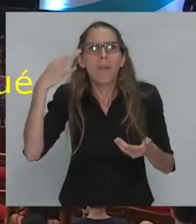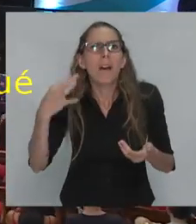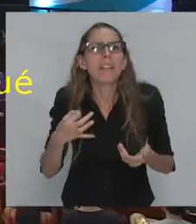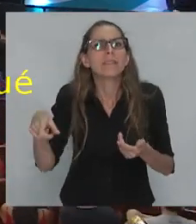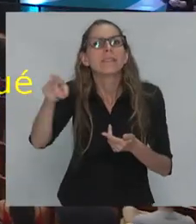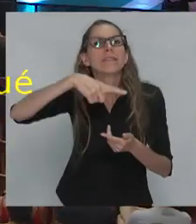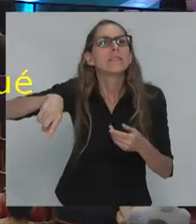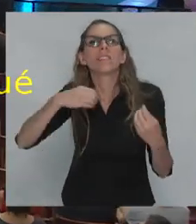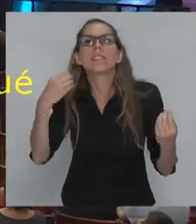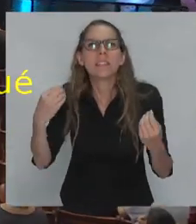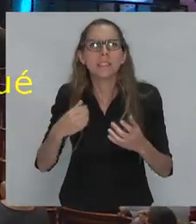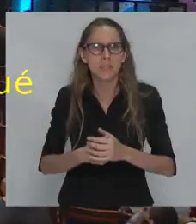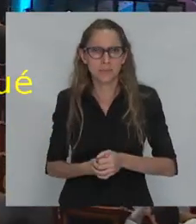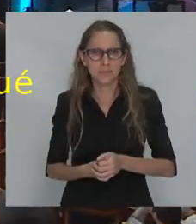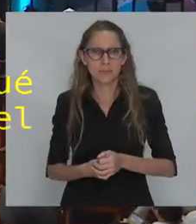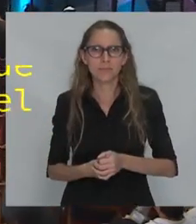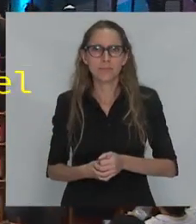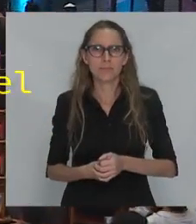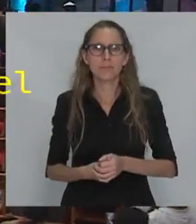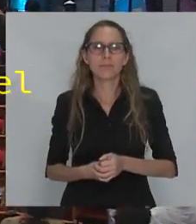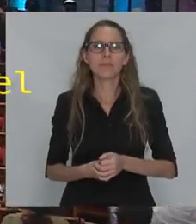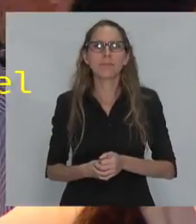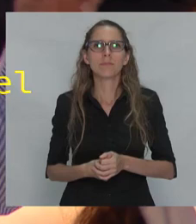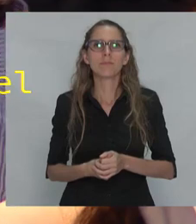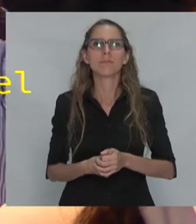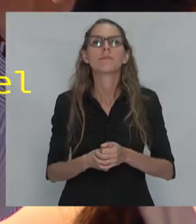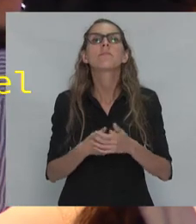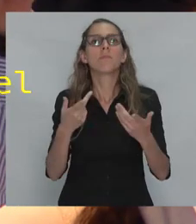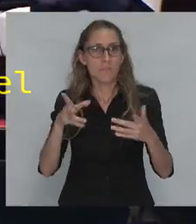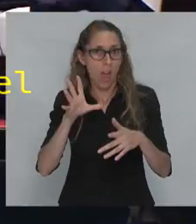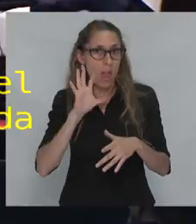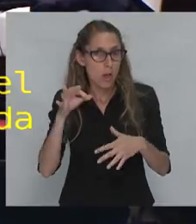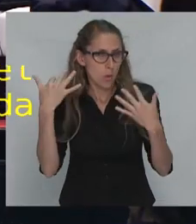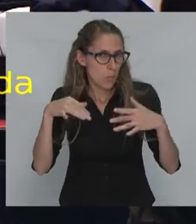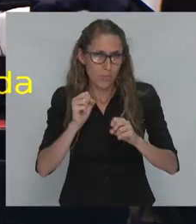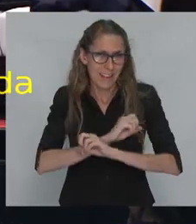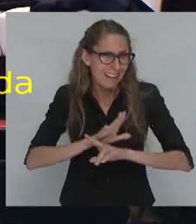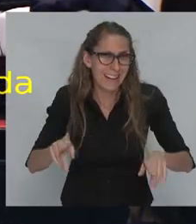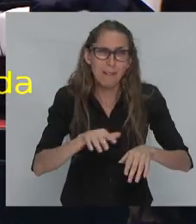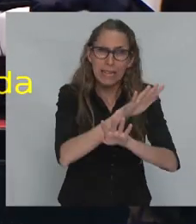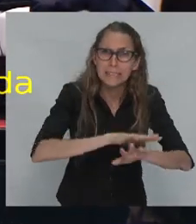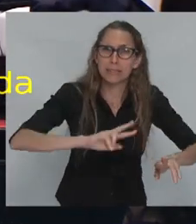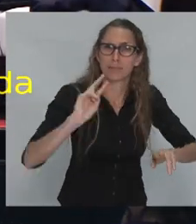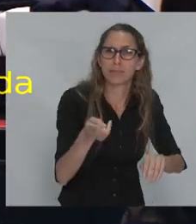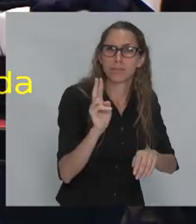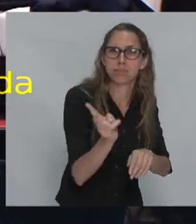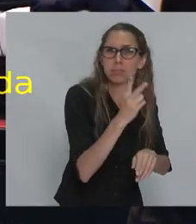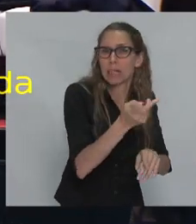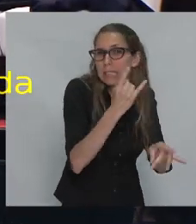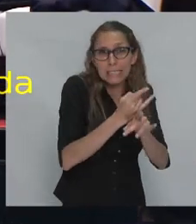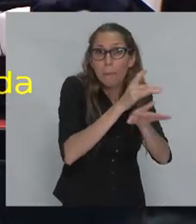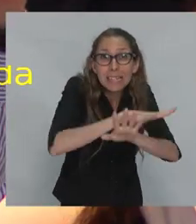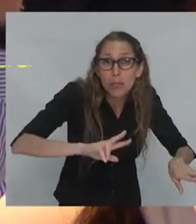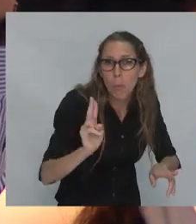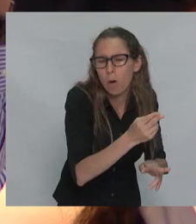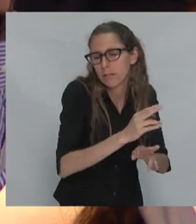merveilleux, dur. Nous avons perdu des enfants et c'est toujours une tragédie de perdre un enfant. Et souvent,